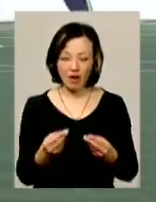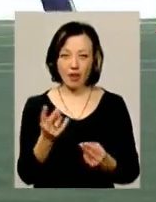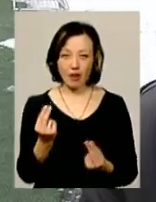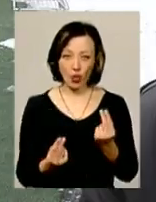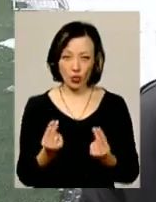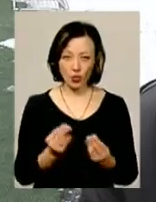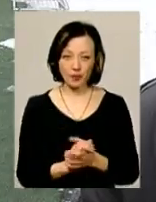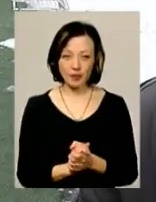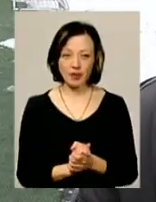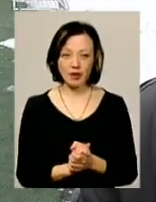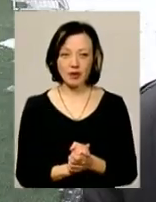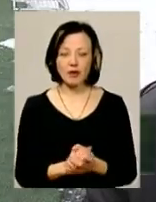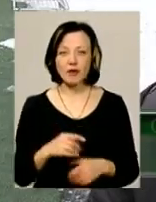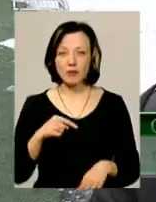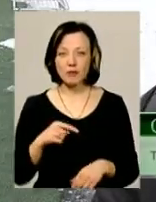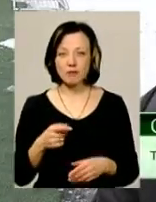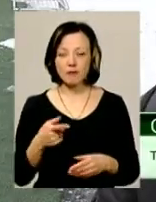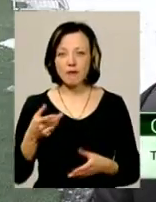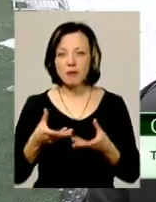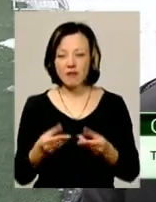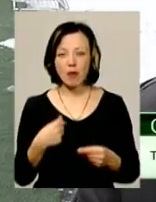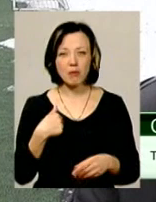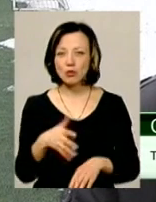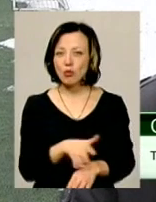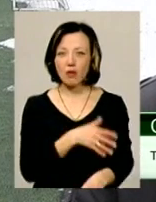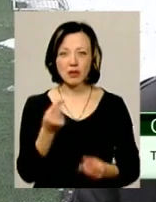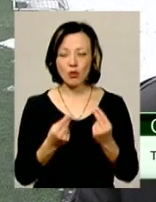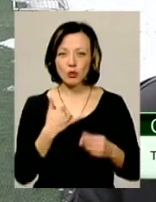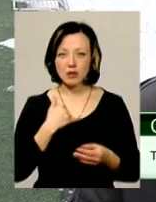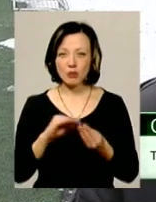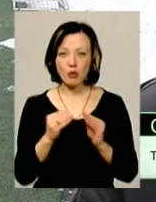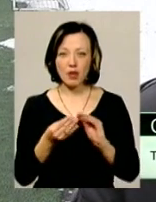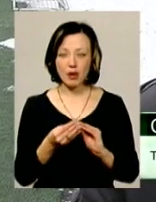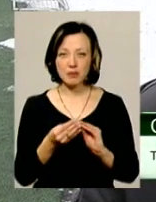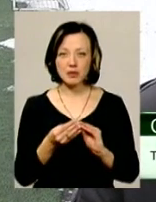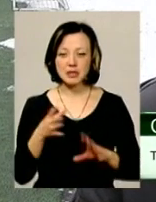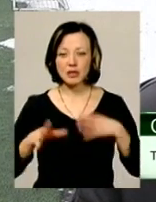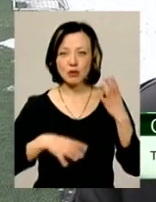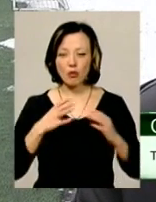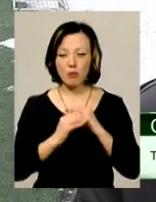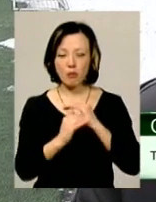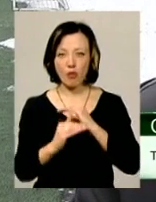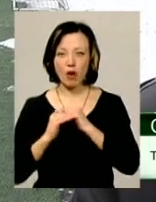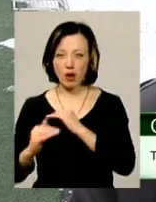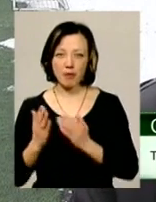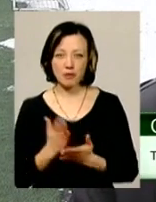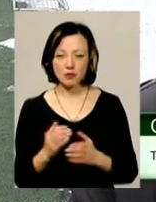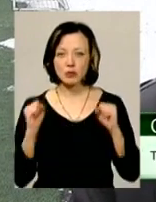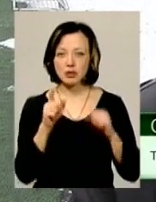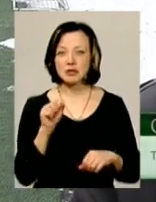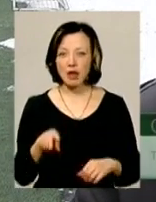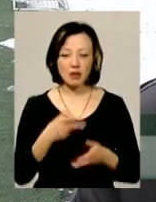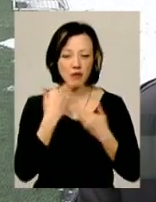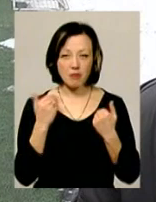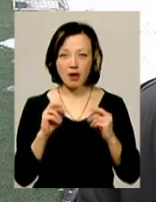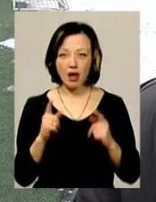футболістів. Дається в знаки те, що дуже довго ми не граємо, у нас є проблеми, як сказати, з тренувальними полями. В спортзалі немає як